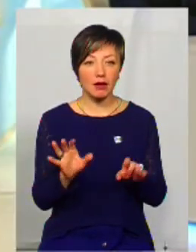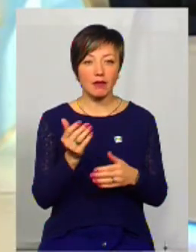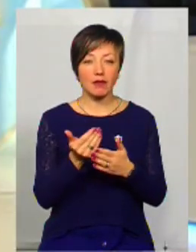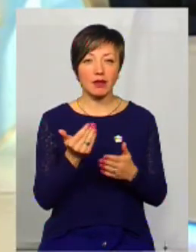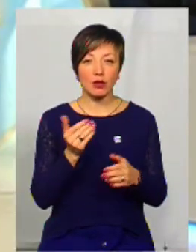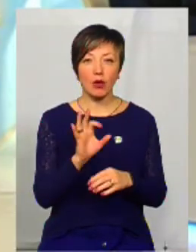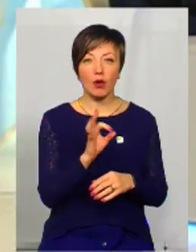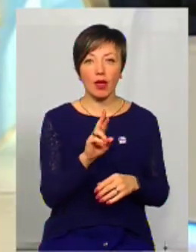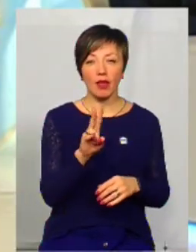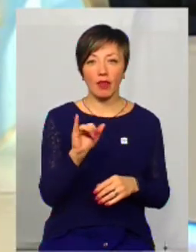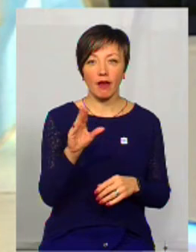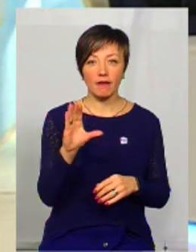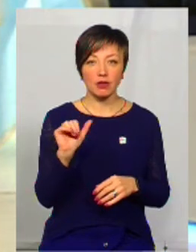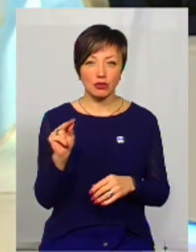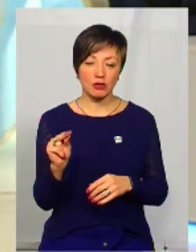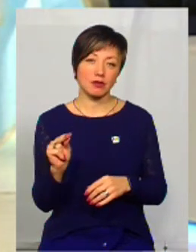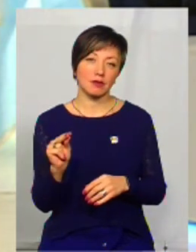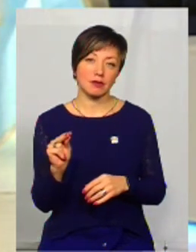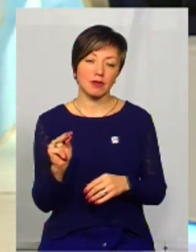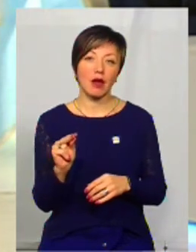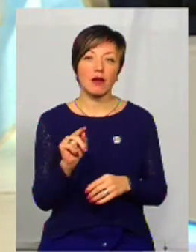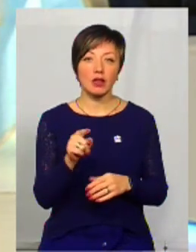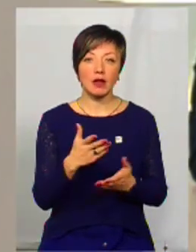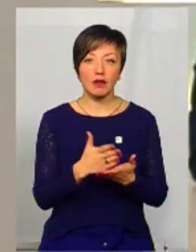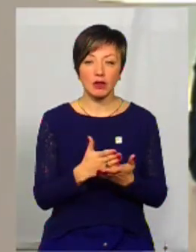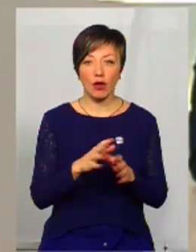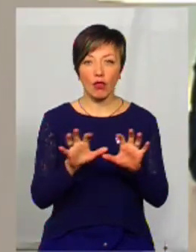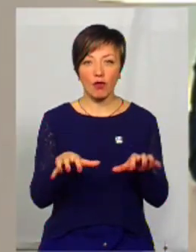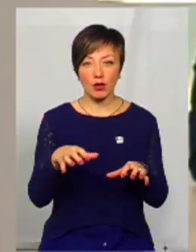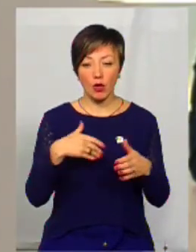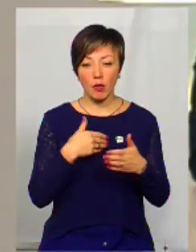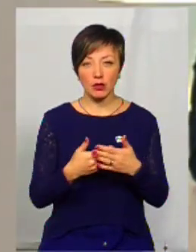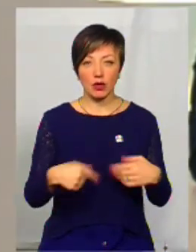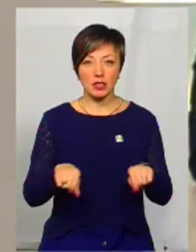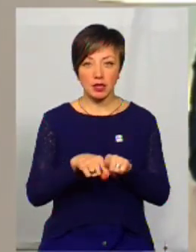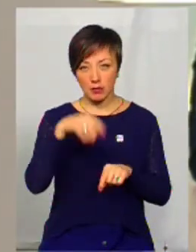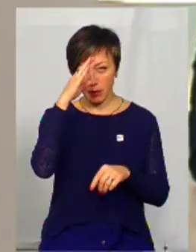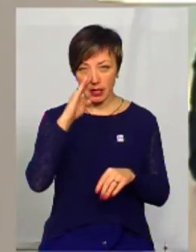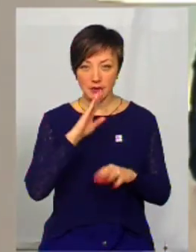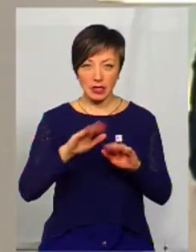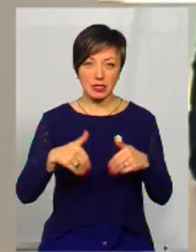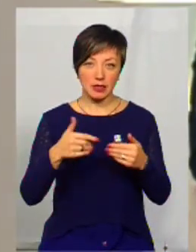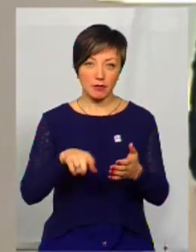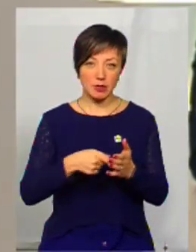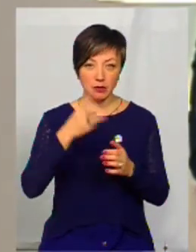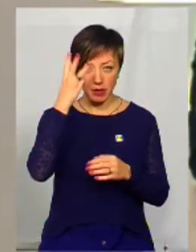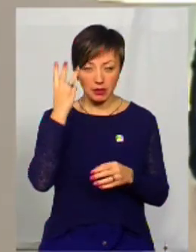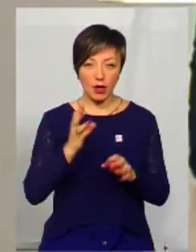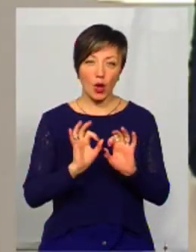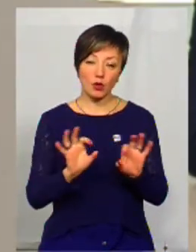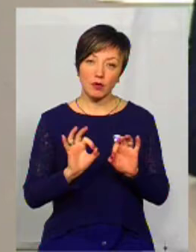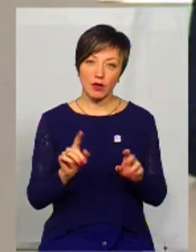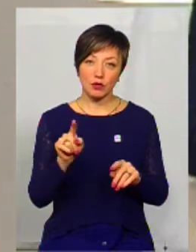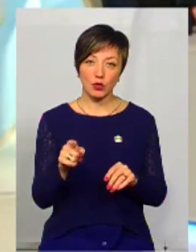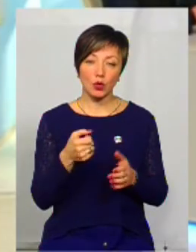від Ольги Яневич-Федишиної. Вона являється головою громадської організації «Батьківська ініціатива» міста Хмельницька, і вона нам